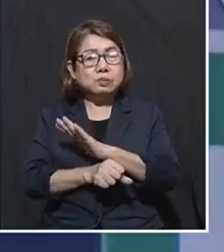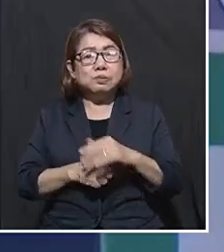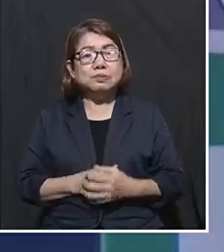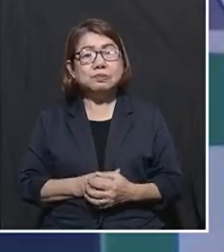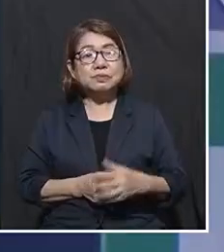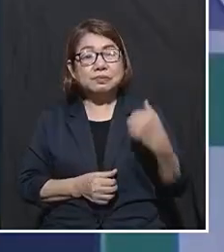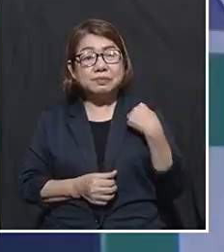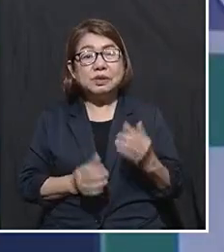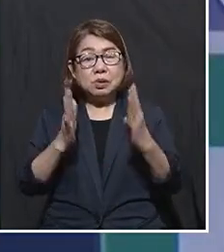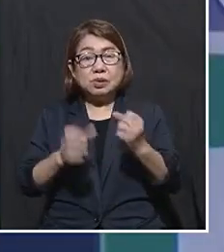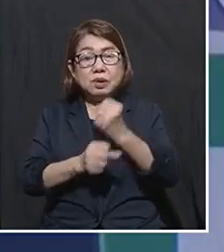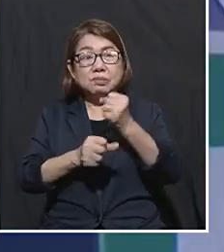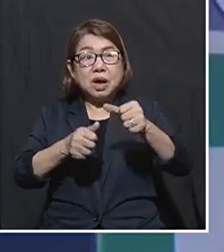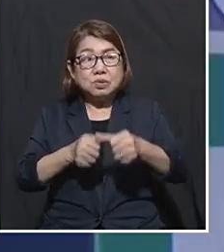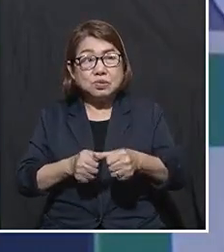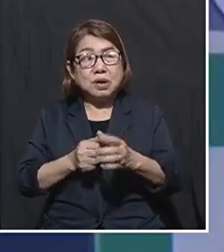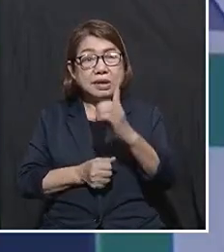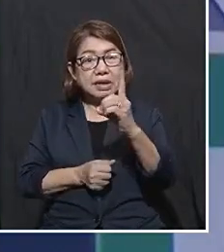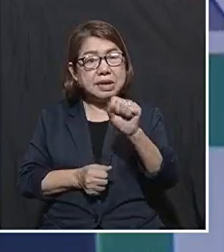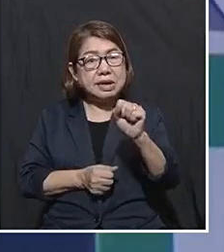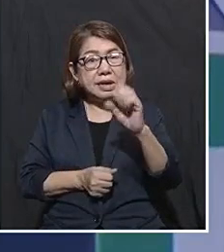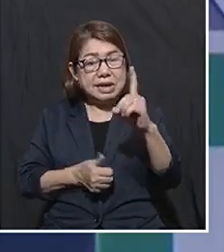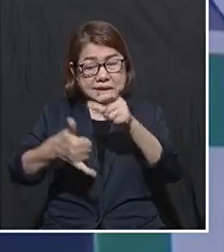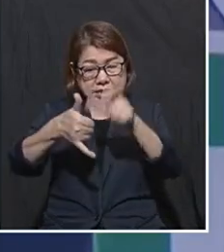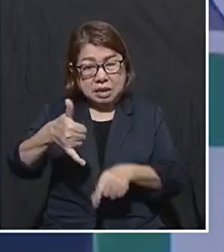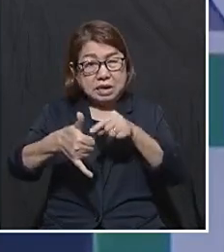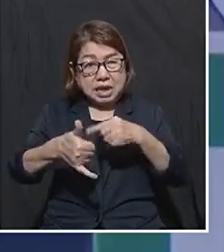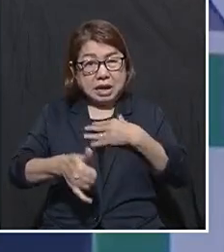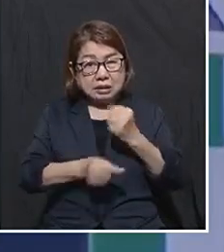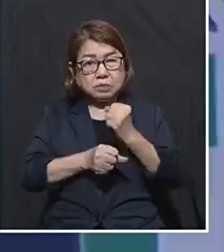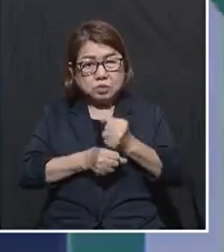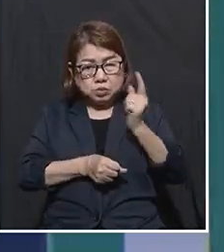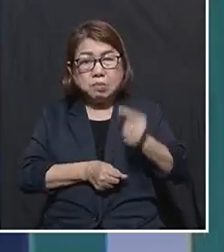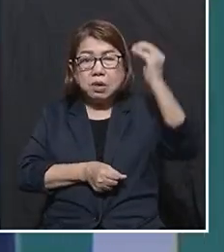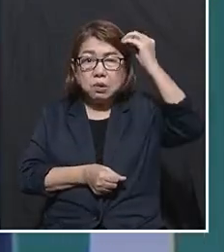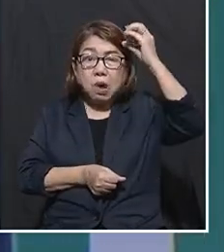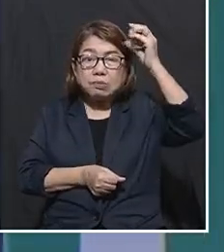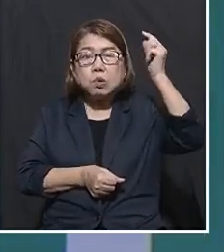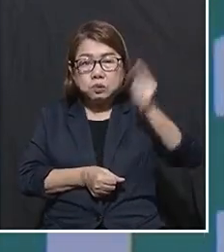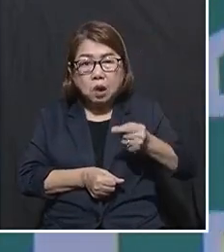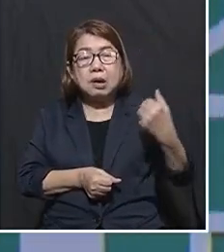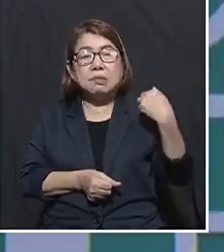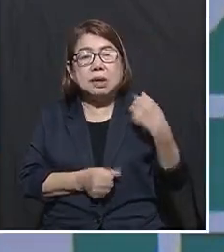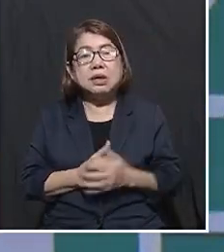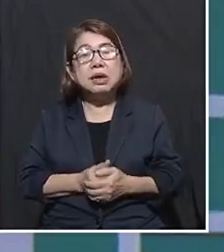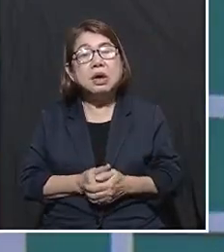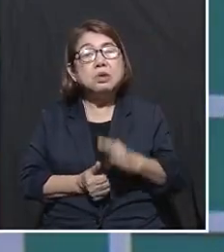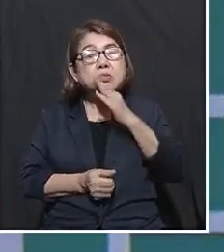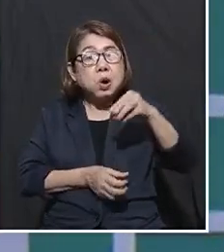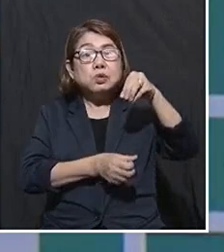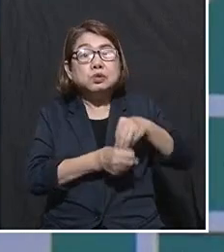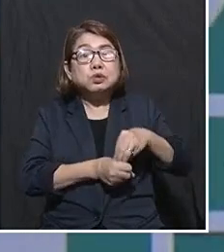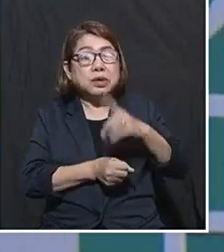ที่ทำในหน่วยงาน DSD ตรงนี้ต้องมีความรู้นิดนึงนะครับตรงนั้นเรายังไม่ต้องไปสนใจแต่สามารถว่ามีหน่วยงาน DSD ตร